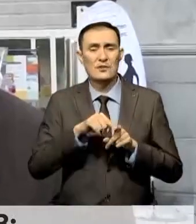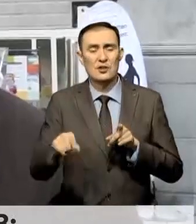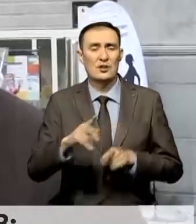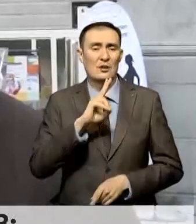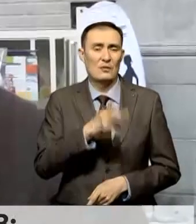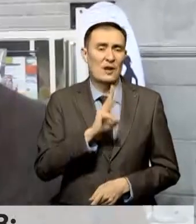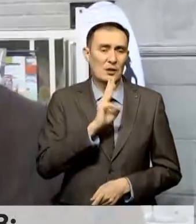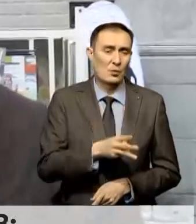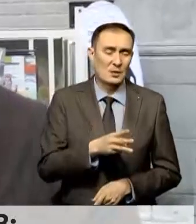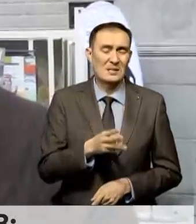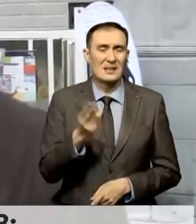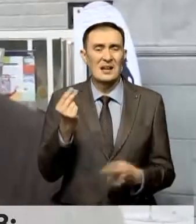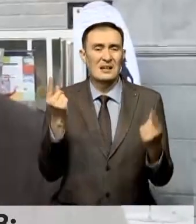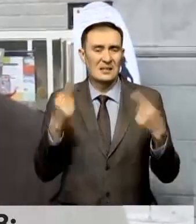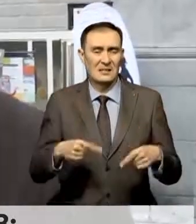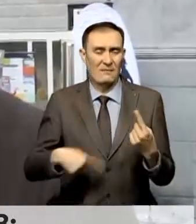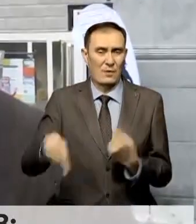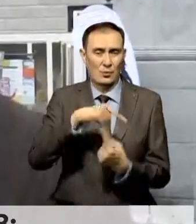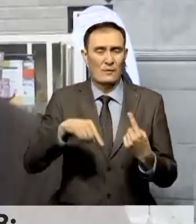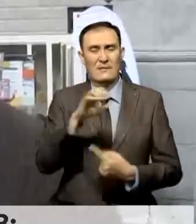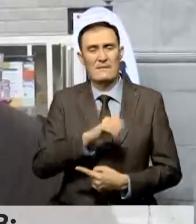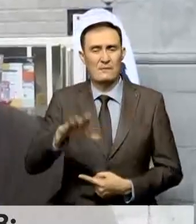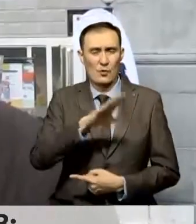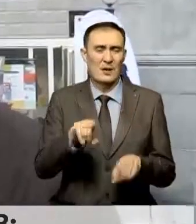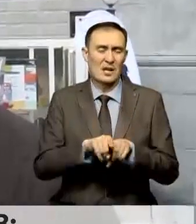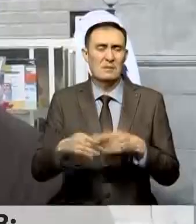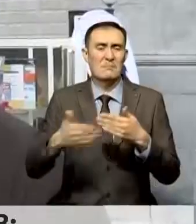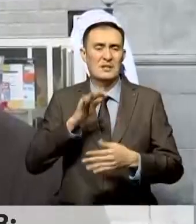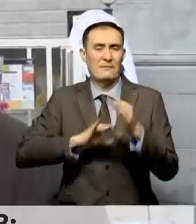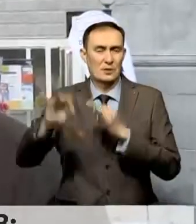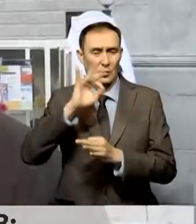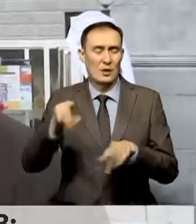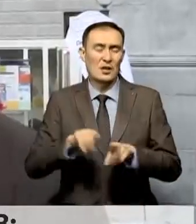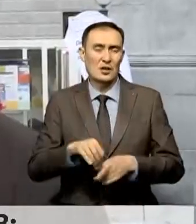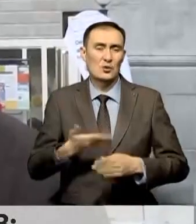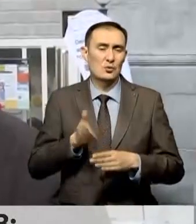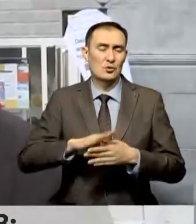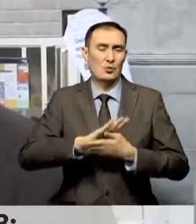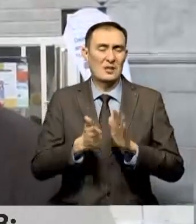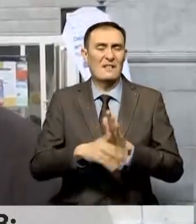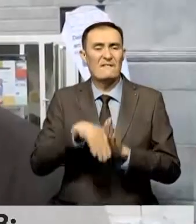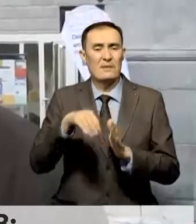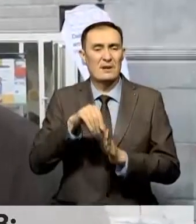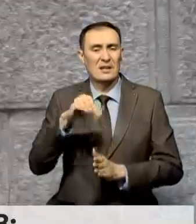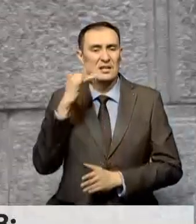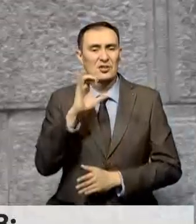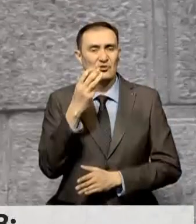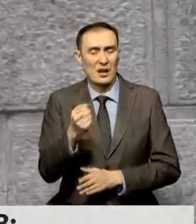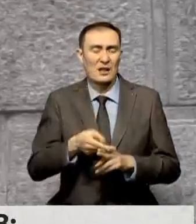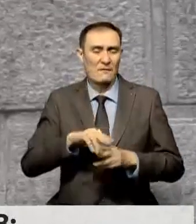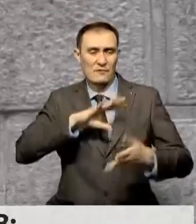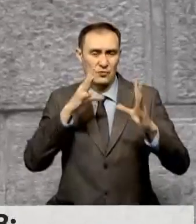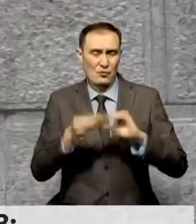2-3 года из-за всех кризисов вокруг нас, в Европе и на Ближнем Востоке. Критична также ситуация с выборами в США. Это все сейчас